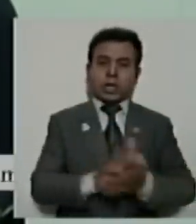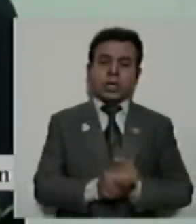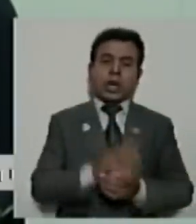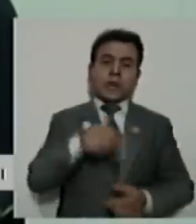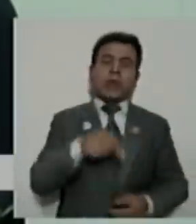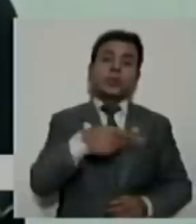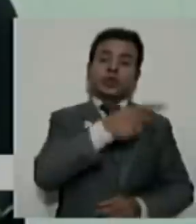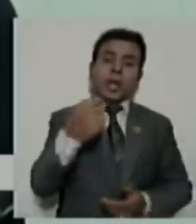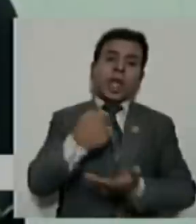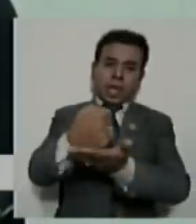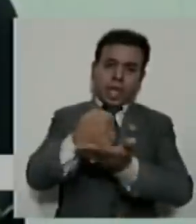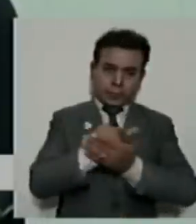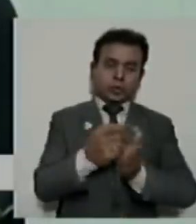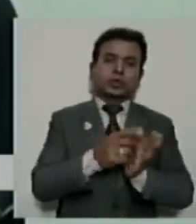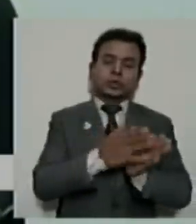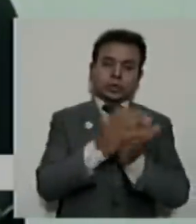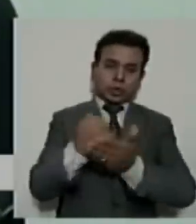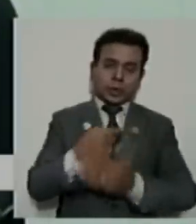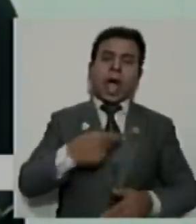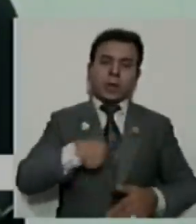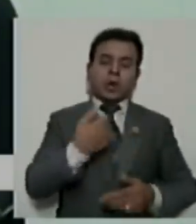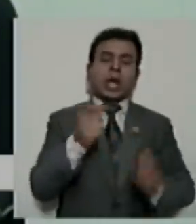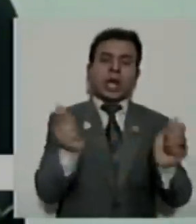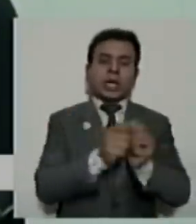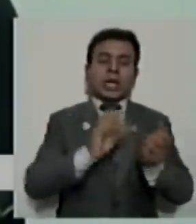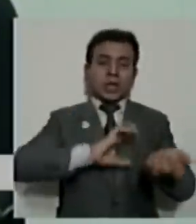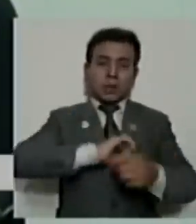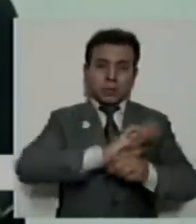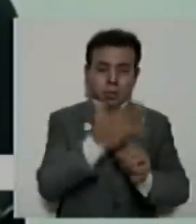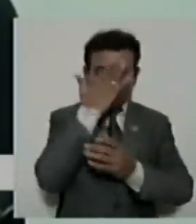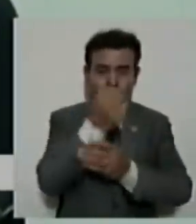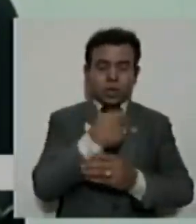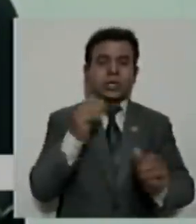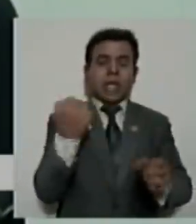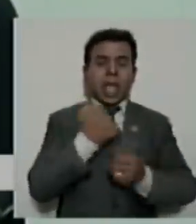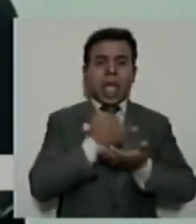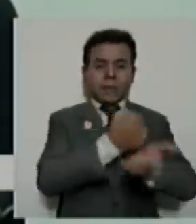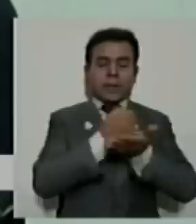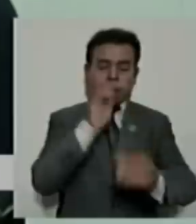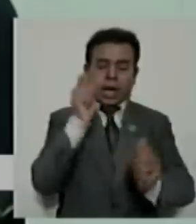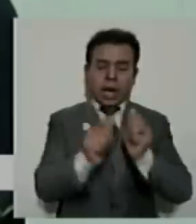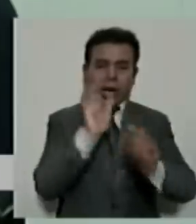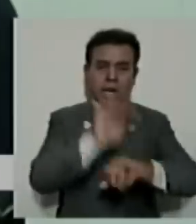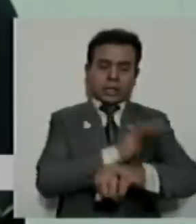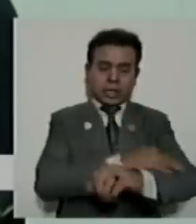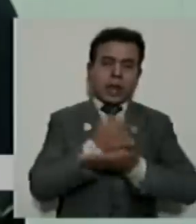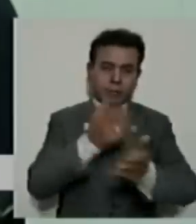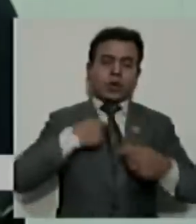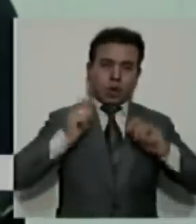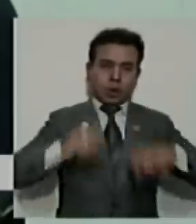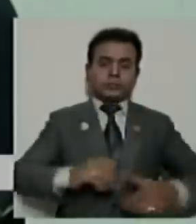বিদেশি সংবাদ মিডিয়াতে কোভিড সংক্রমণের কিছু ডকুমেন্টারি দেখি, কিভাবে মানুষ তার